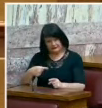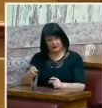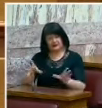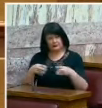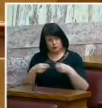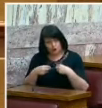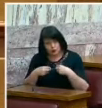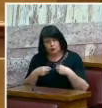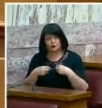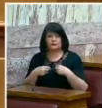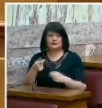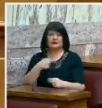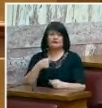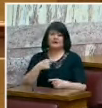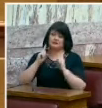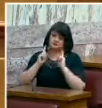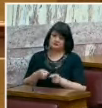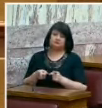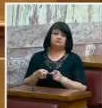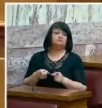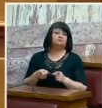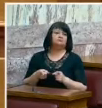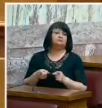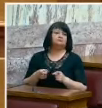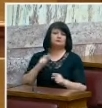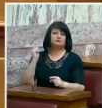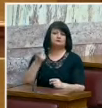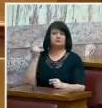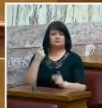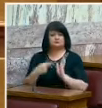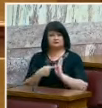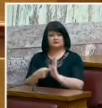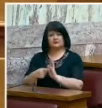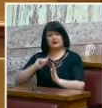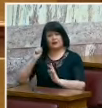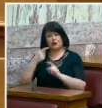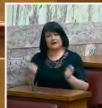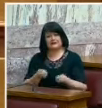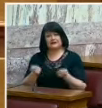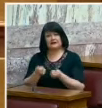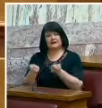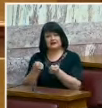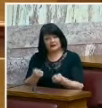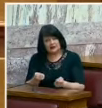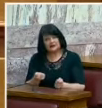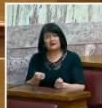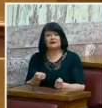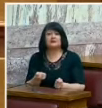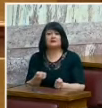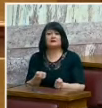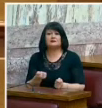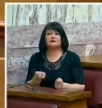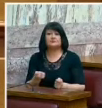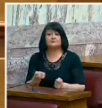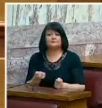οποίο εμείς επιβάλαμε ουσιαστικά ως εθνική γραμμή, όχι απλά το έργα όμνες, αλλά και την αλλαγή του συντάγματος. Μόνο που